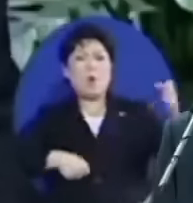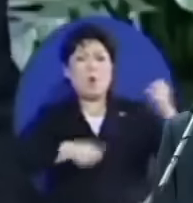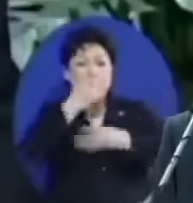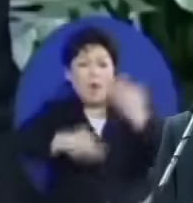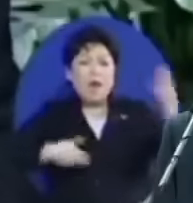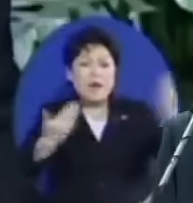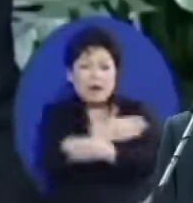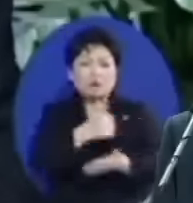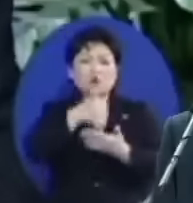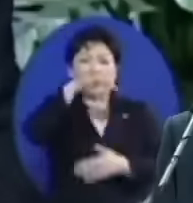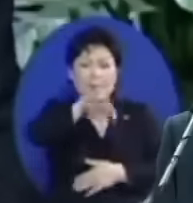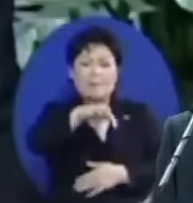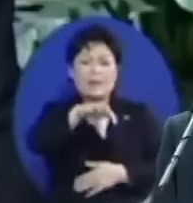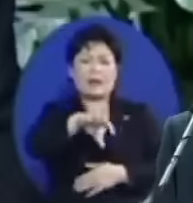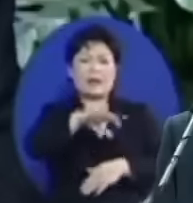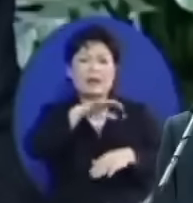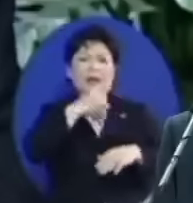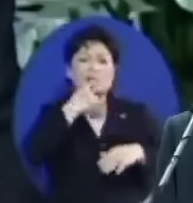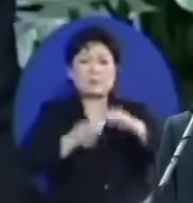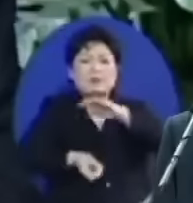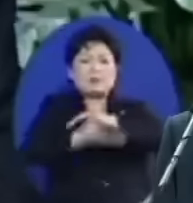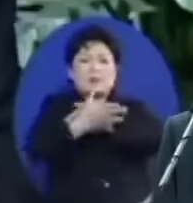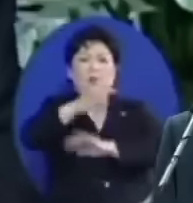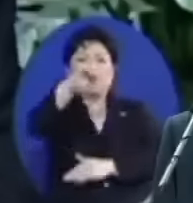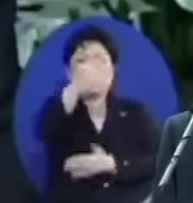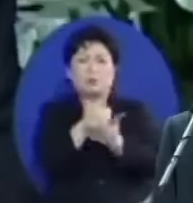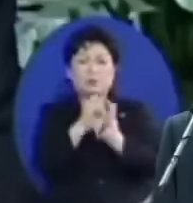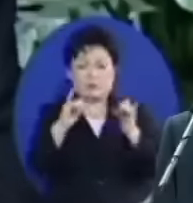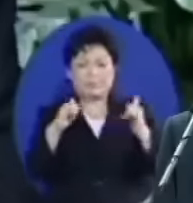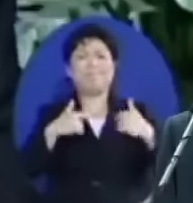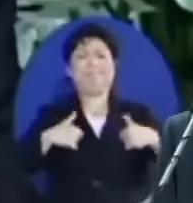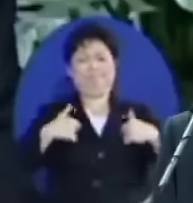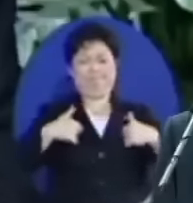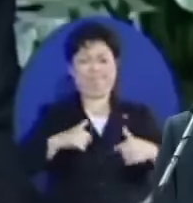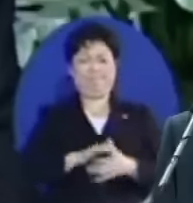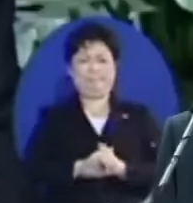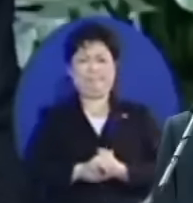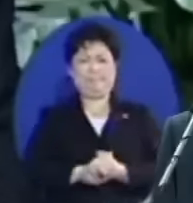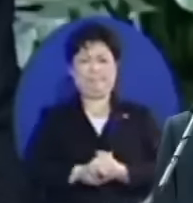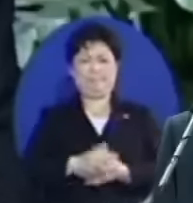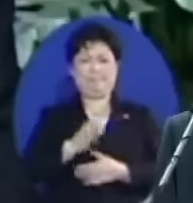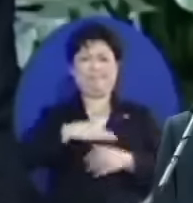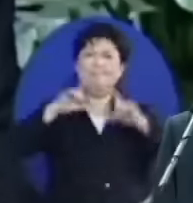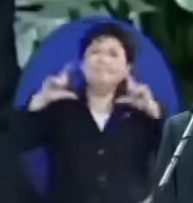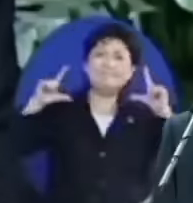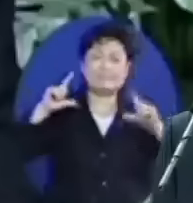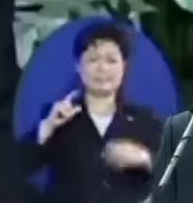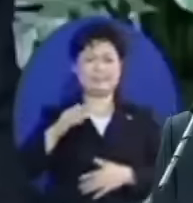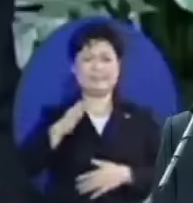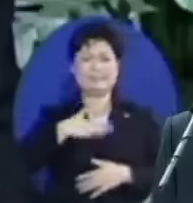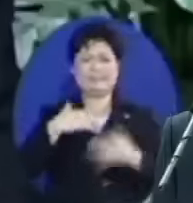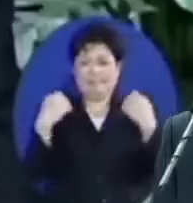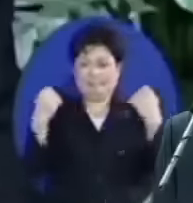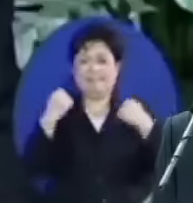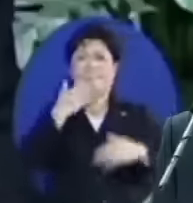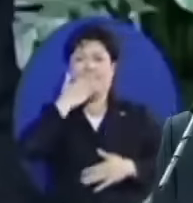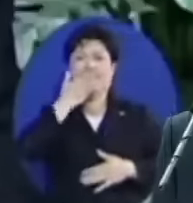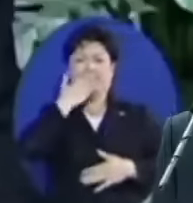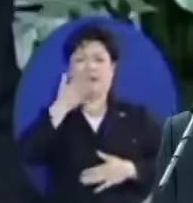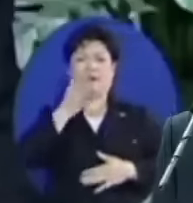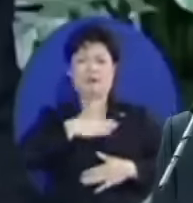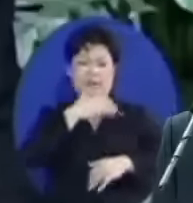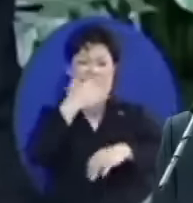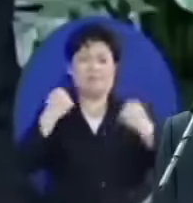회개하고 주님께 두 손 들고 들어오는 사람을 기뻐하시는 것입니다. 내가 잘났다, 내 힘으로 살 수 있다, 내 힘으로